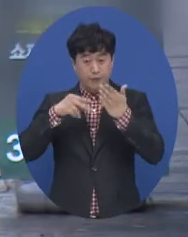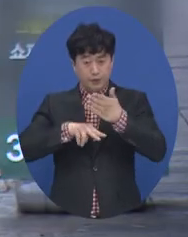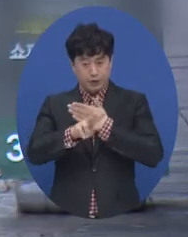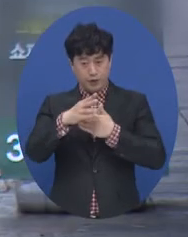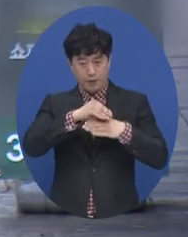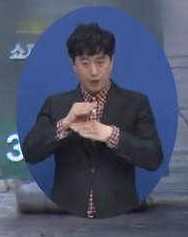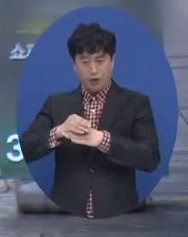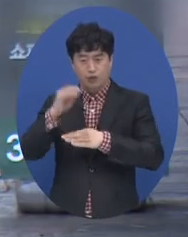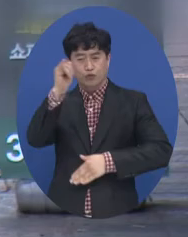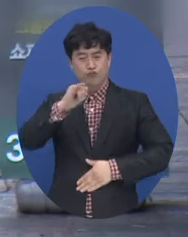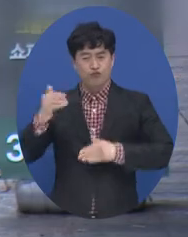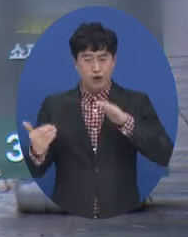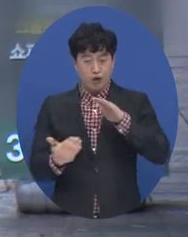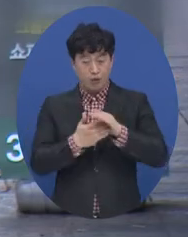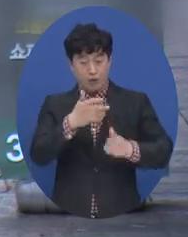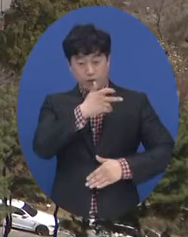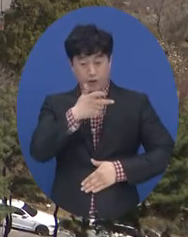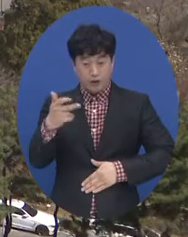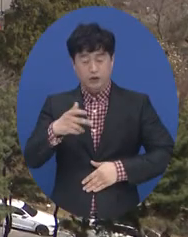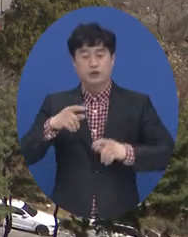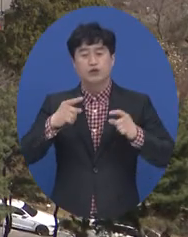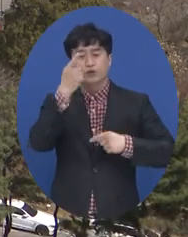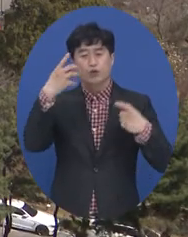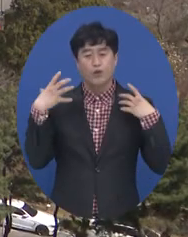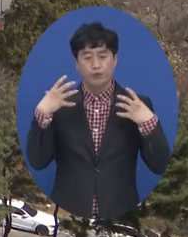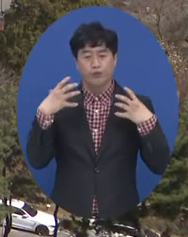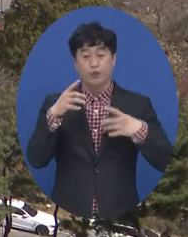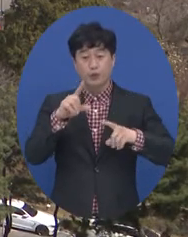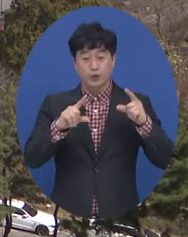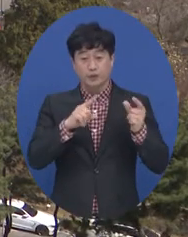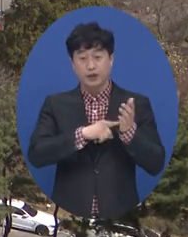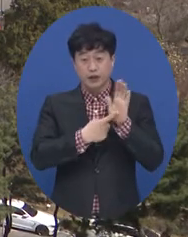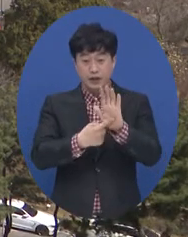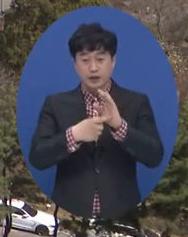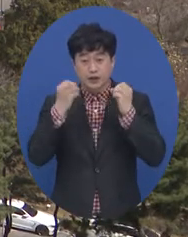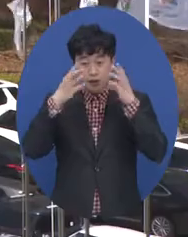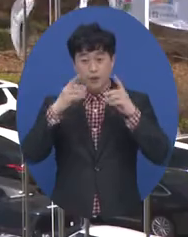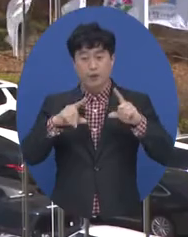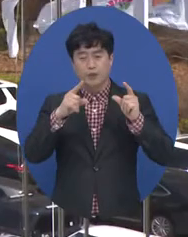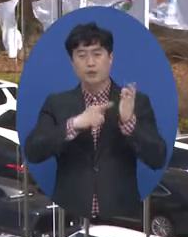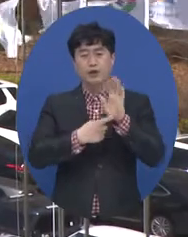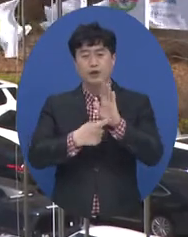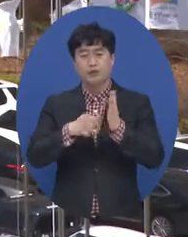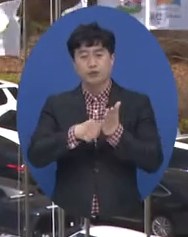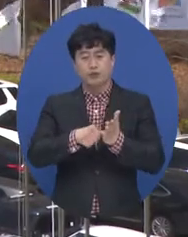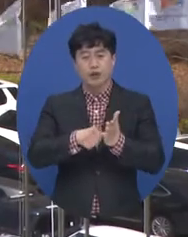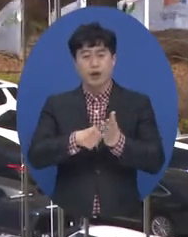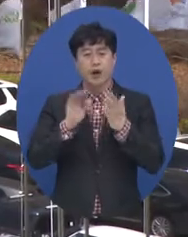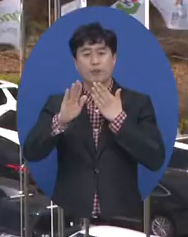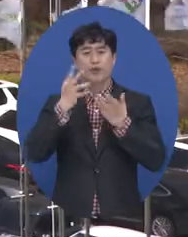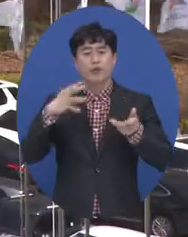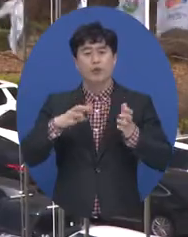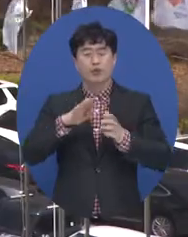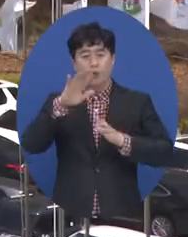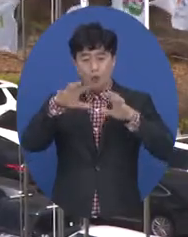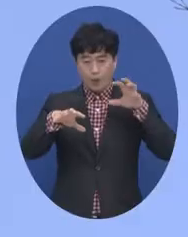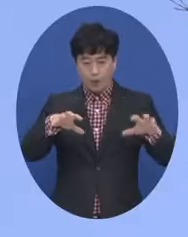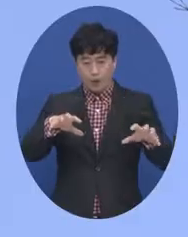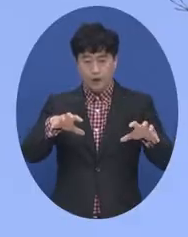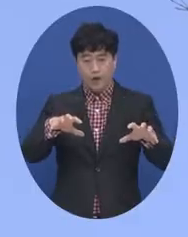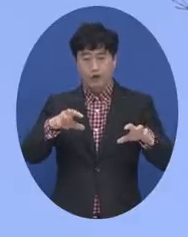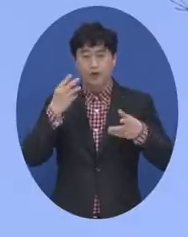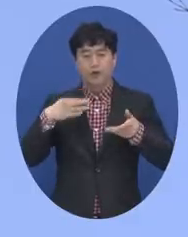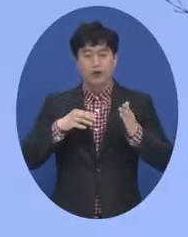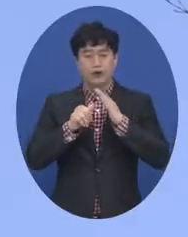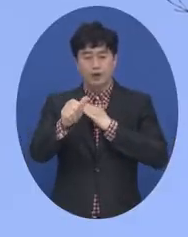반영하고 전국 최대 지방정부로서의 정체성을 대변하는 새로운 상징물은 앞으로 도 전역